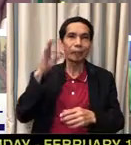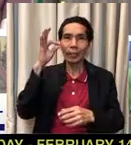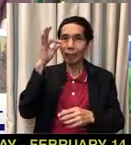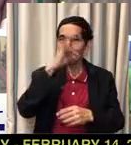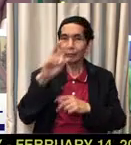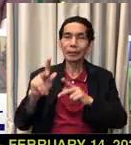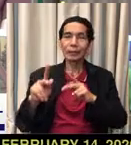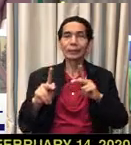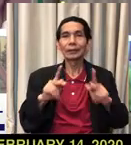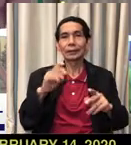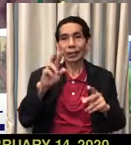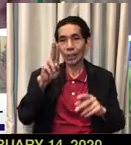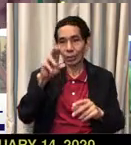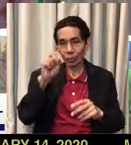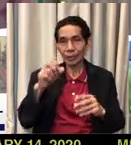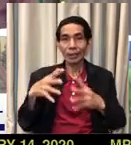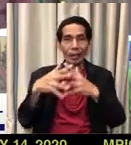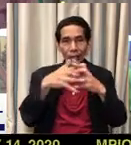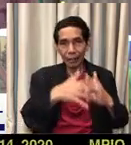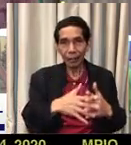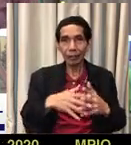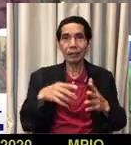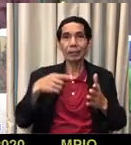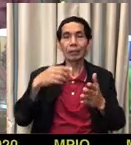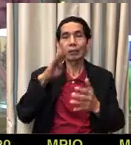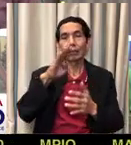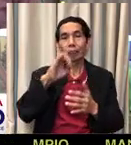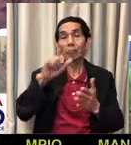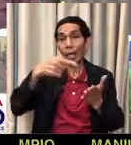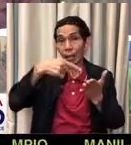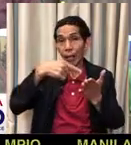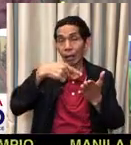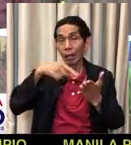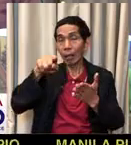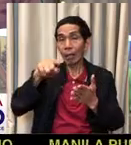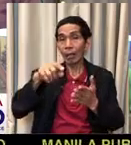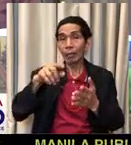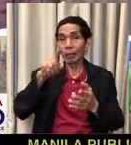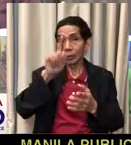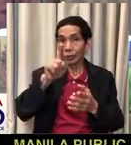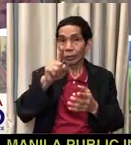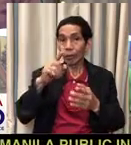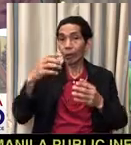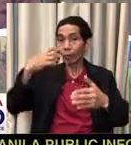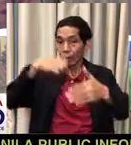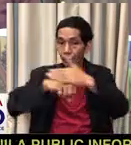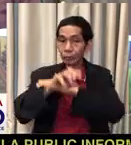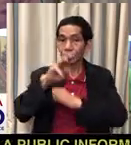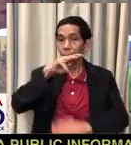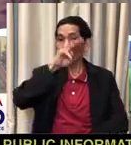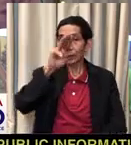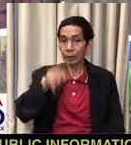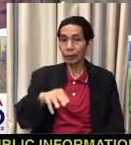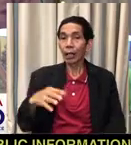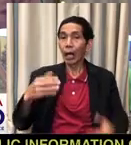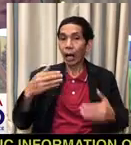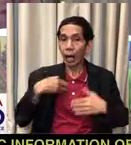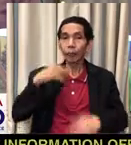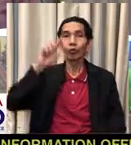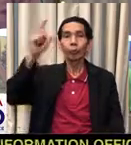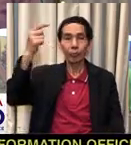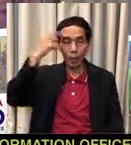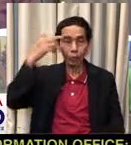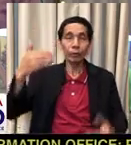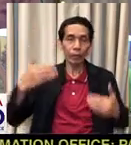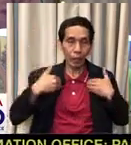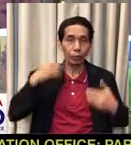Estados Unidos na ibibil ka. Oh. Kaya kayo, pagpapasok kayo sa Maynila, may gobyerno na po